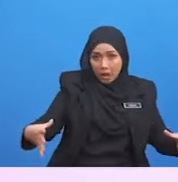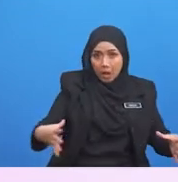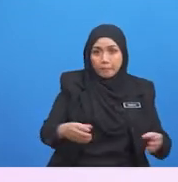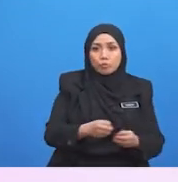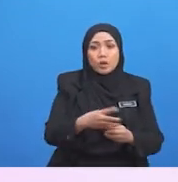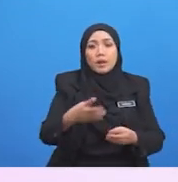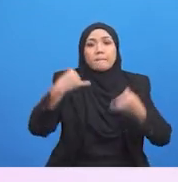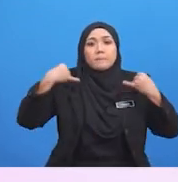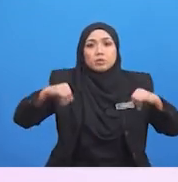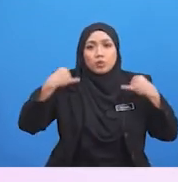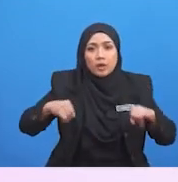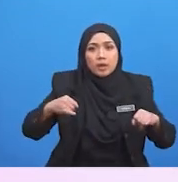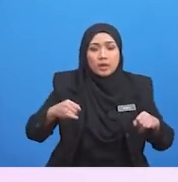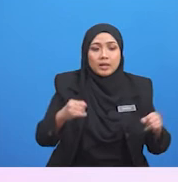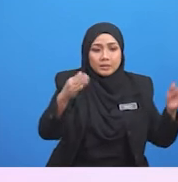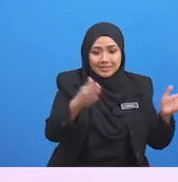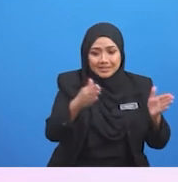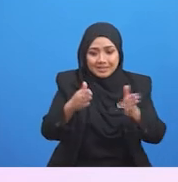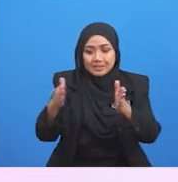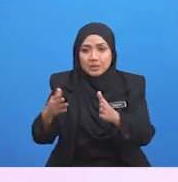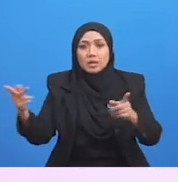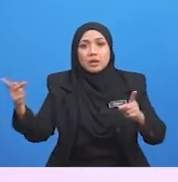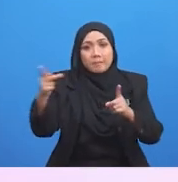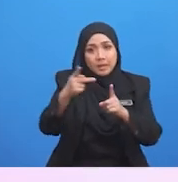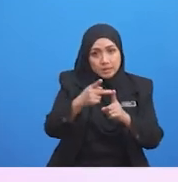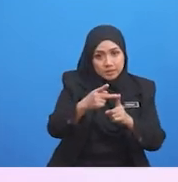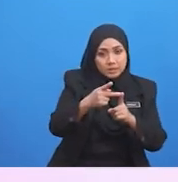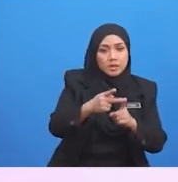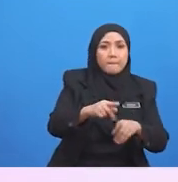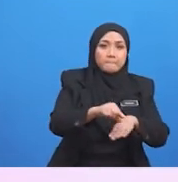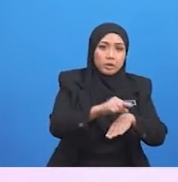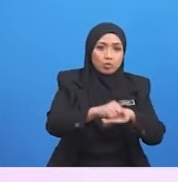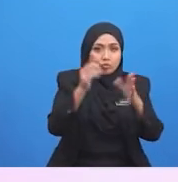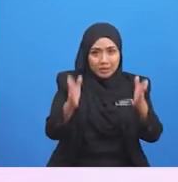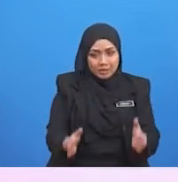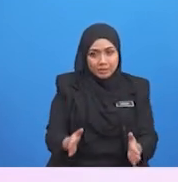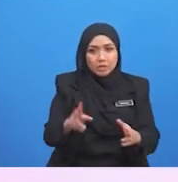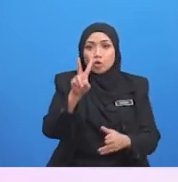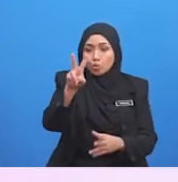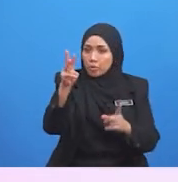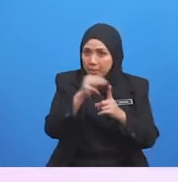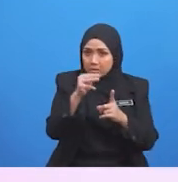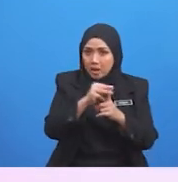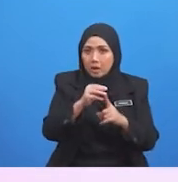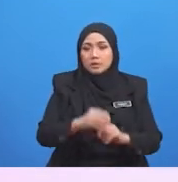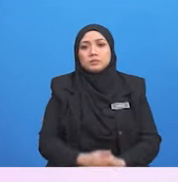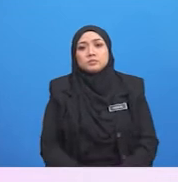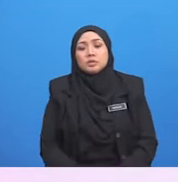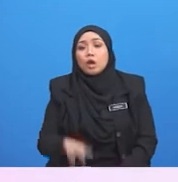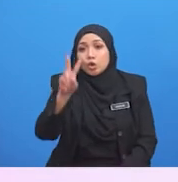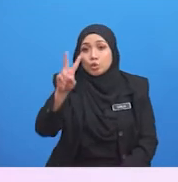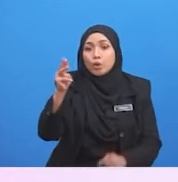dan menjual dalam kuantiti yang kecil kepada pengguna. Itu huraian dia. Dua markah di situ. Seterusnya, dua markah